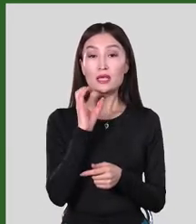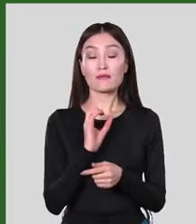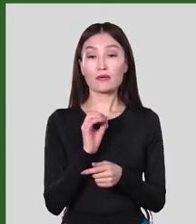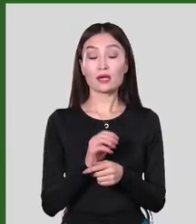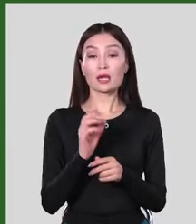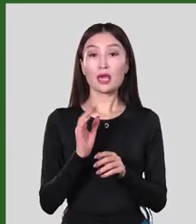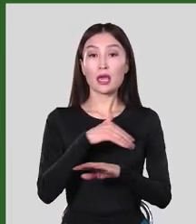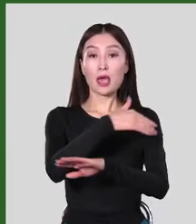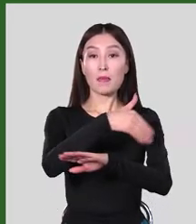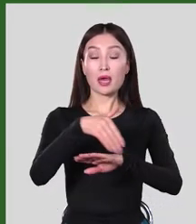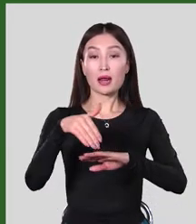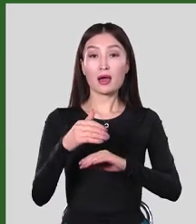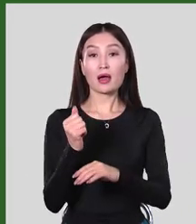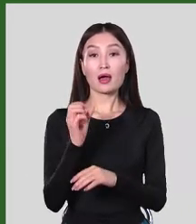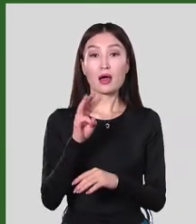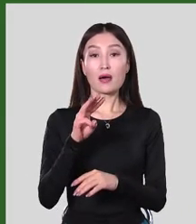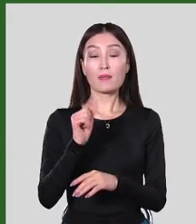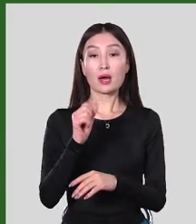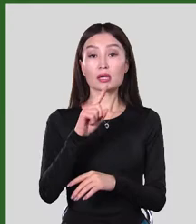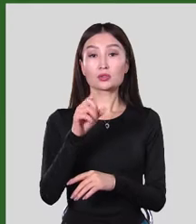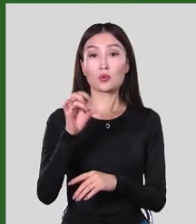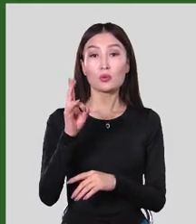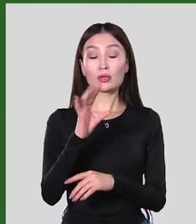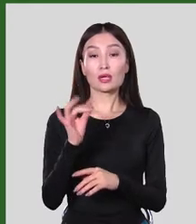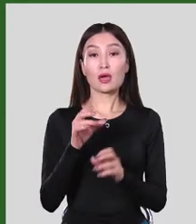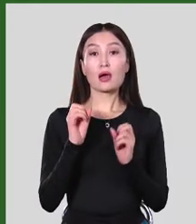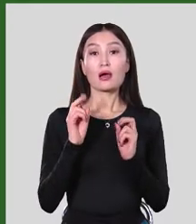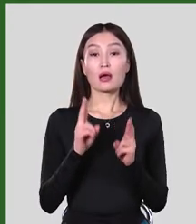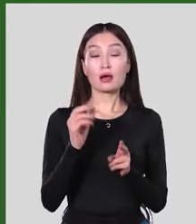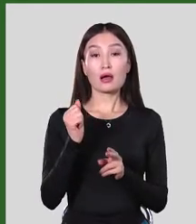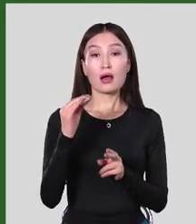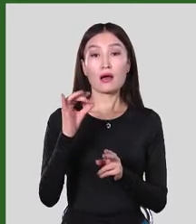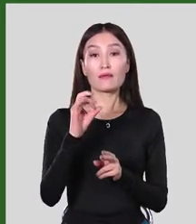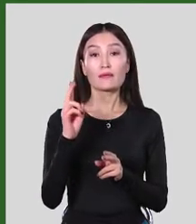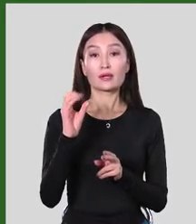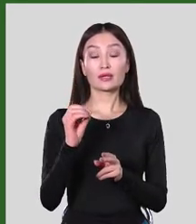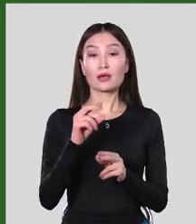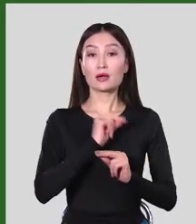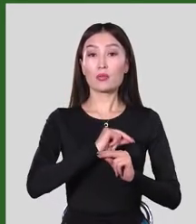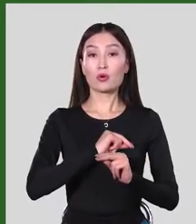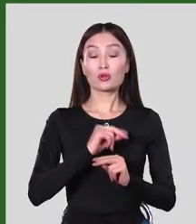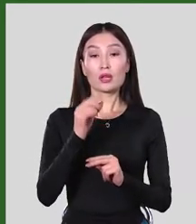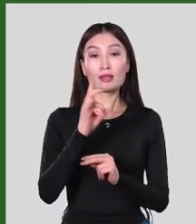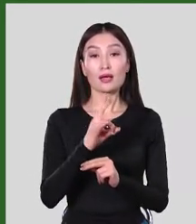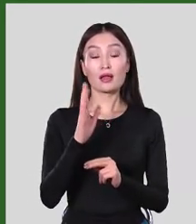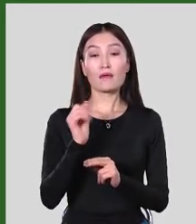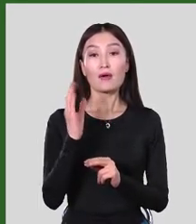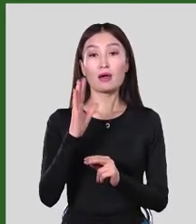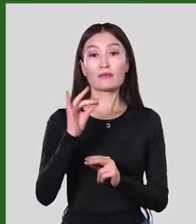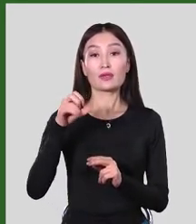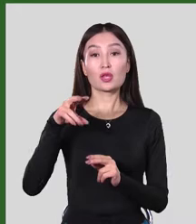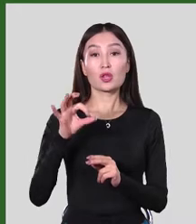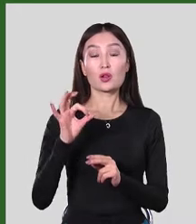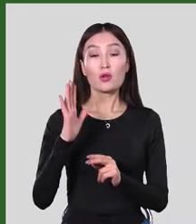берегам Амазонки. Как и в Африке, здесь работал Николай Вавилов, чья экспедиция провела в